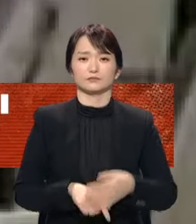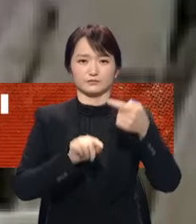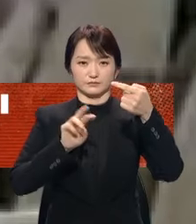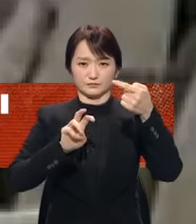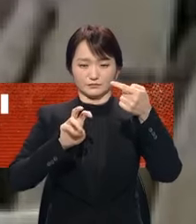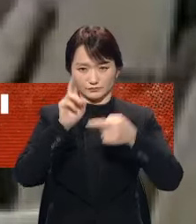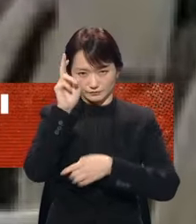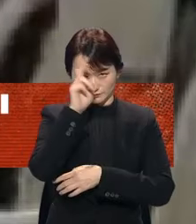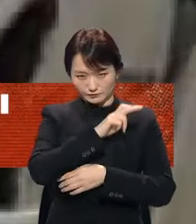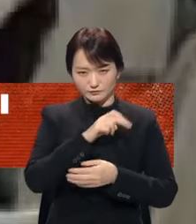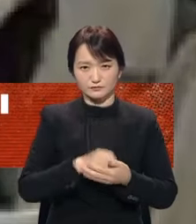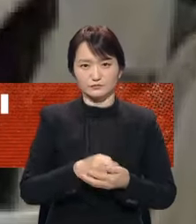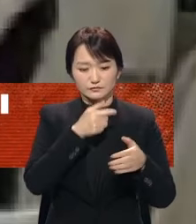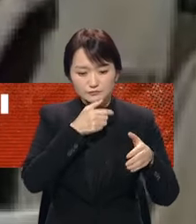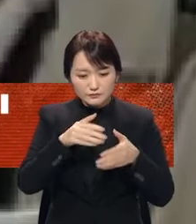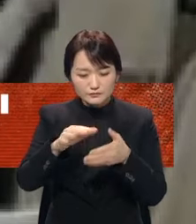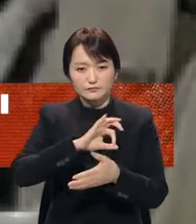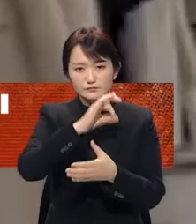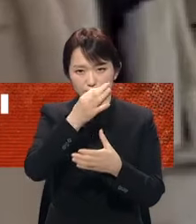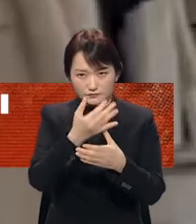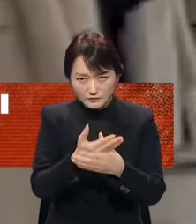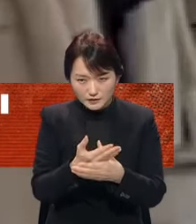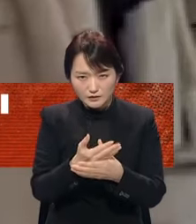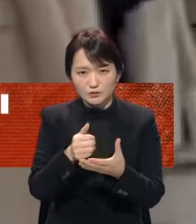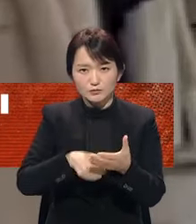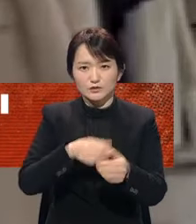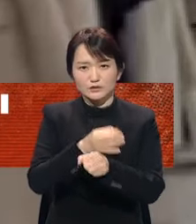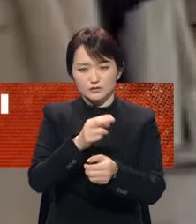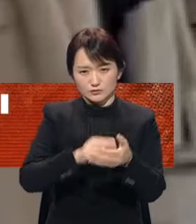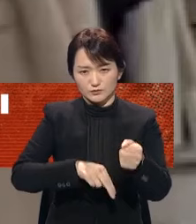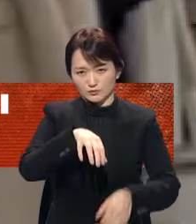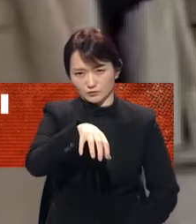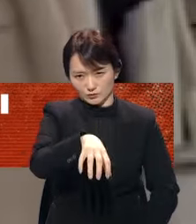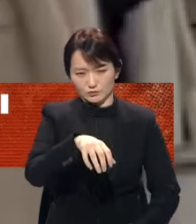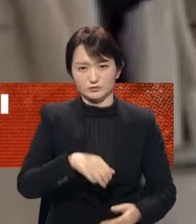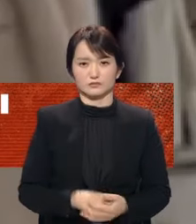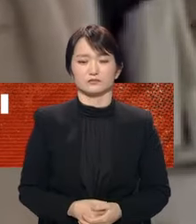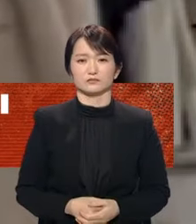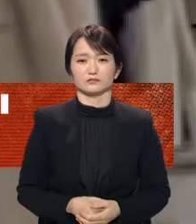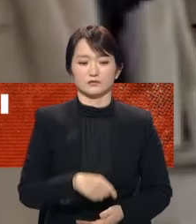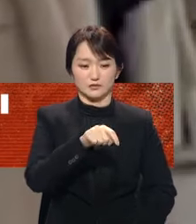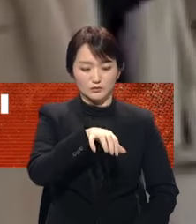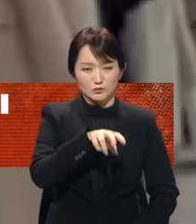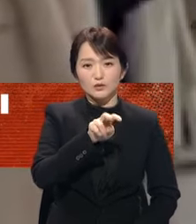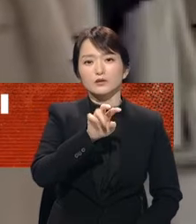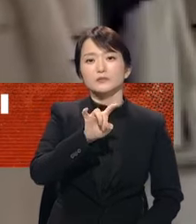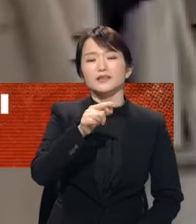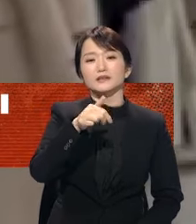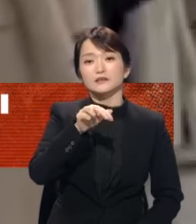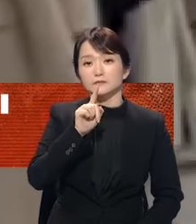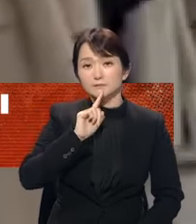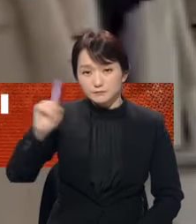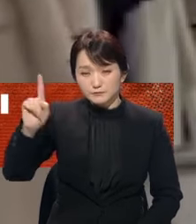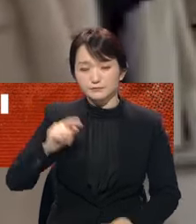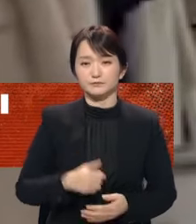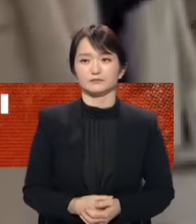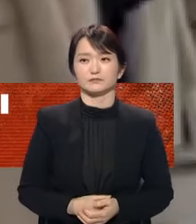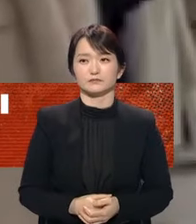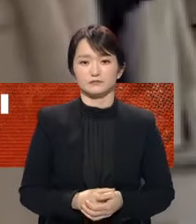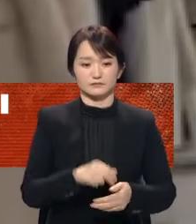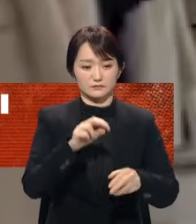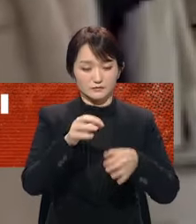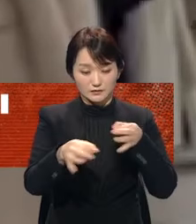오전이고요. 경기 안양의 한 쇼핑몰 의류 매장입니다. 저 매장 매니저가 제보를 해왔습니다. 잠깐 매장을 비웠는데 한